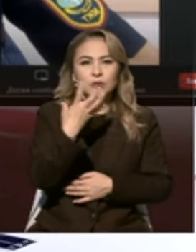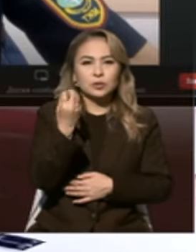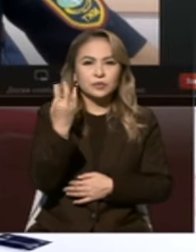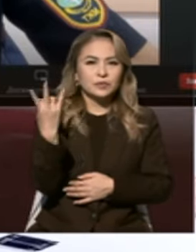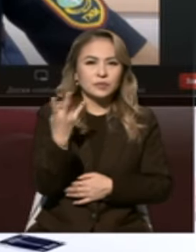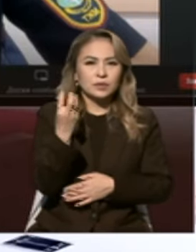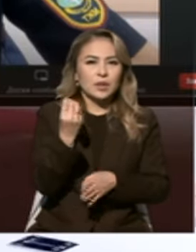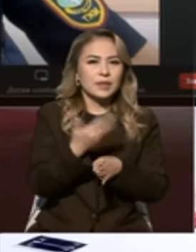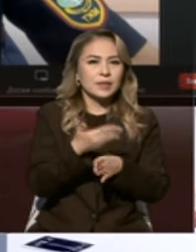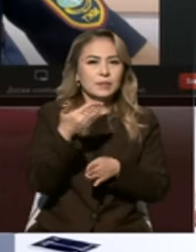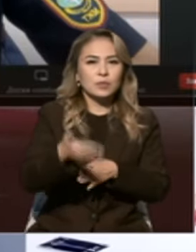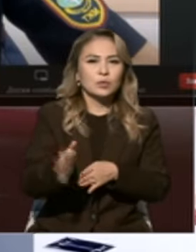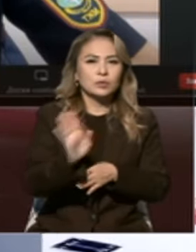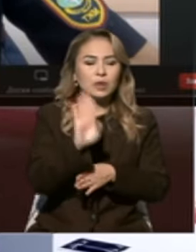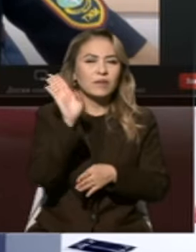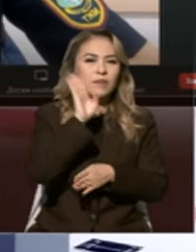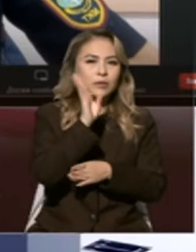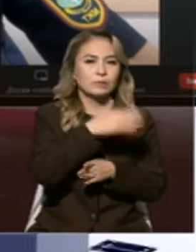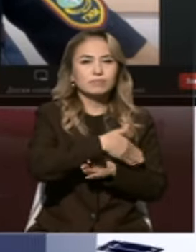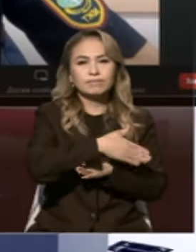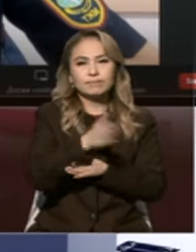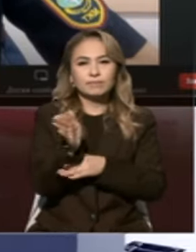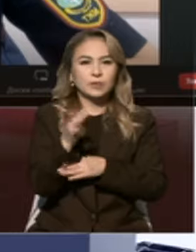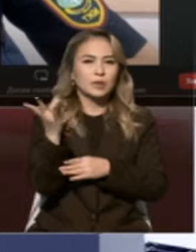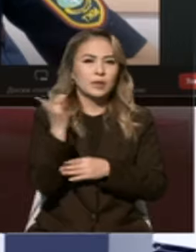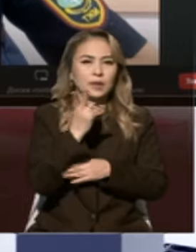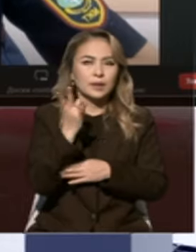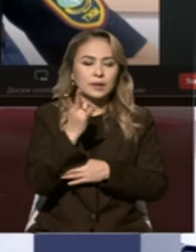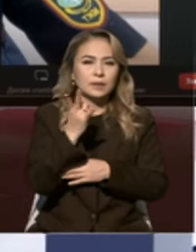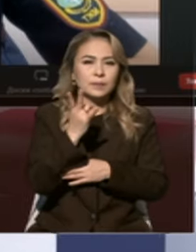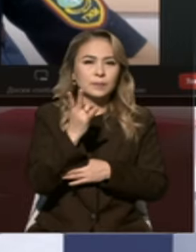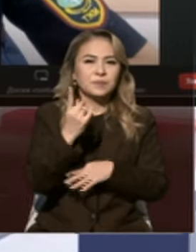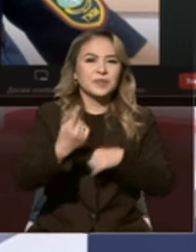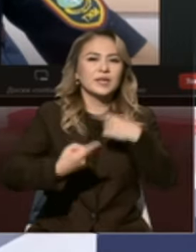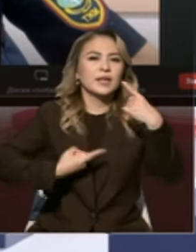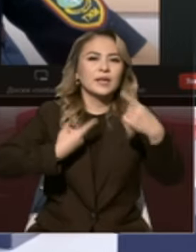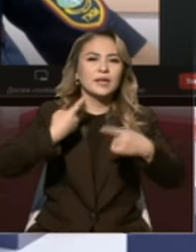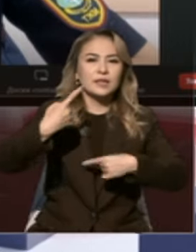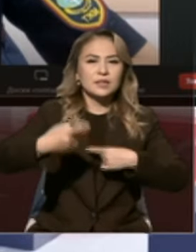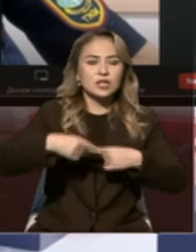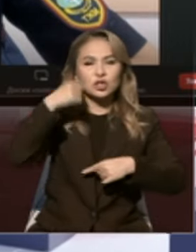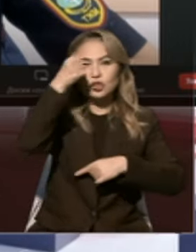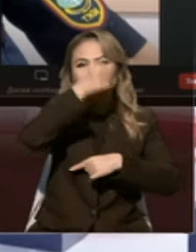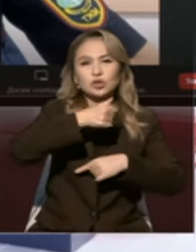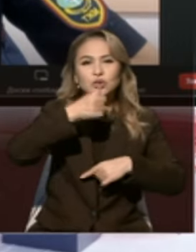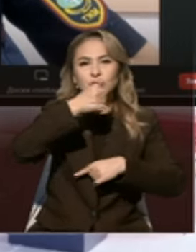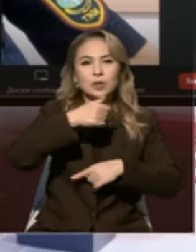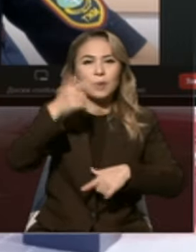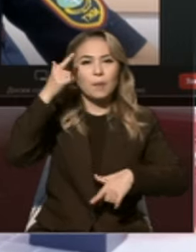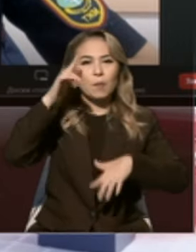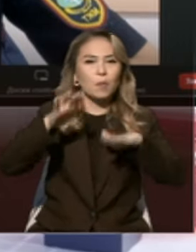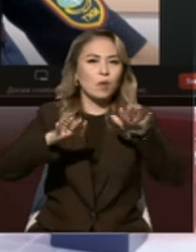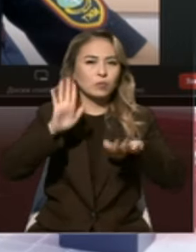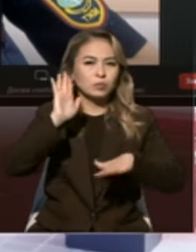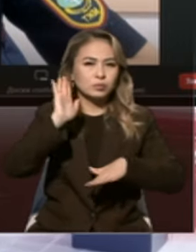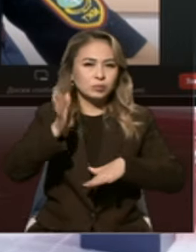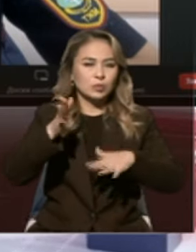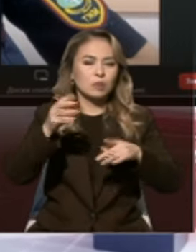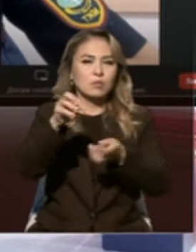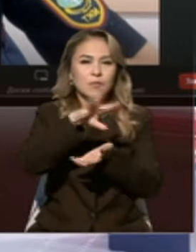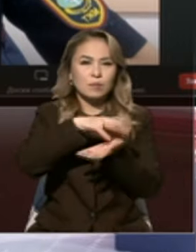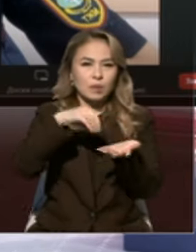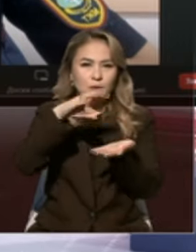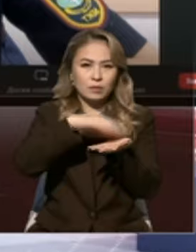болса кеш емес дейді, суды бұру керек деді. Және де келесі жылы ол прогноз болжау болады, бұл